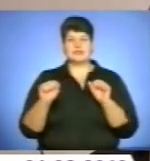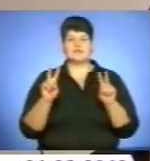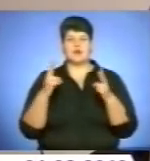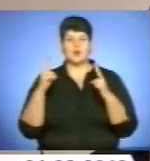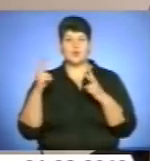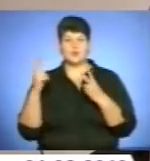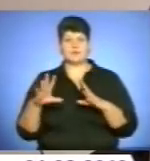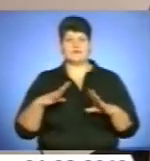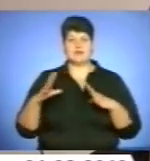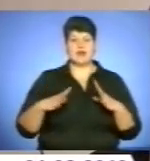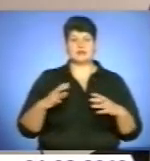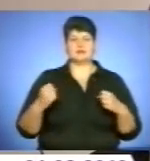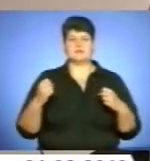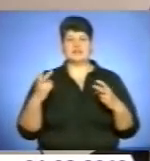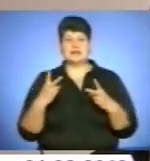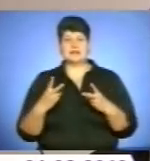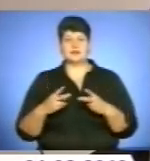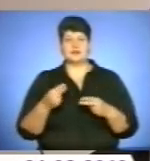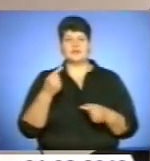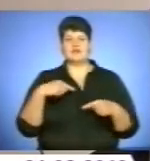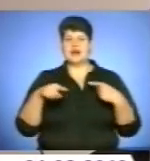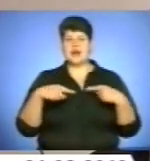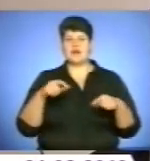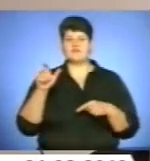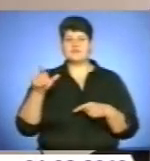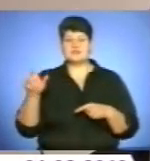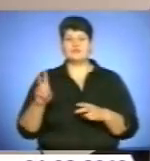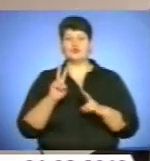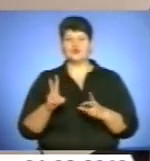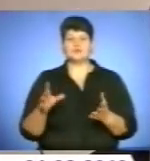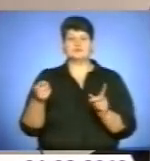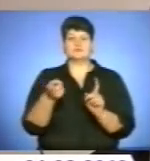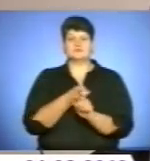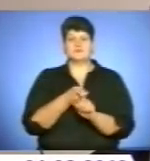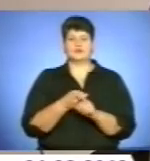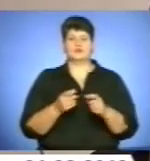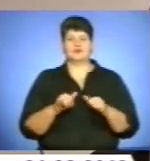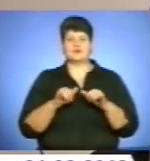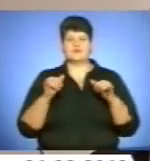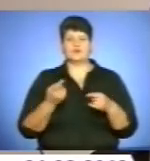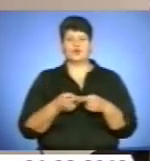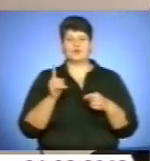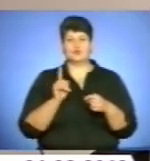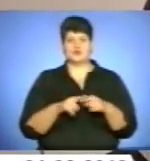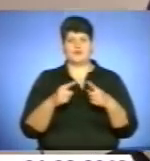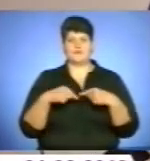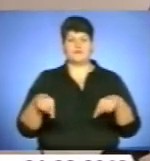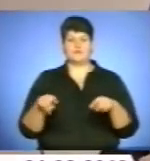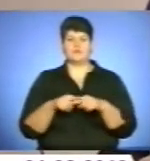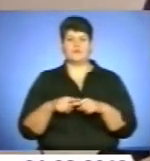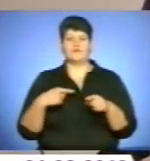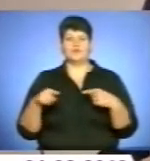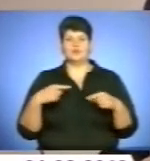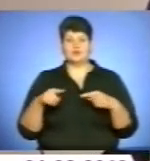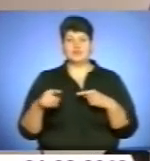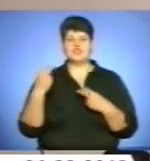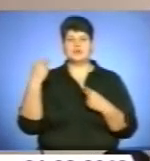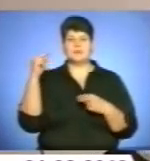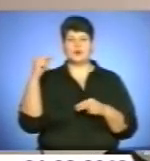тренерів, спеціалістів, гравців, усіх, хто причетний до розвитку цього популярного виду спорту на Тернопільщині. Чемпіонами області